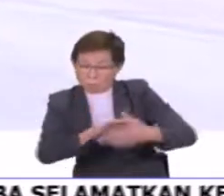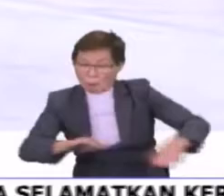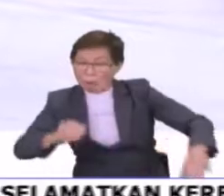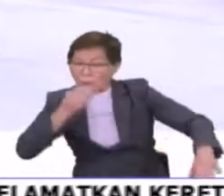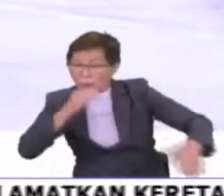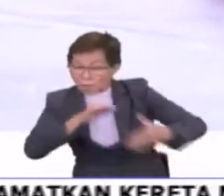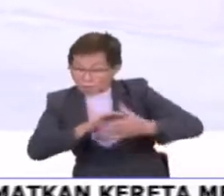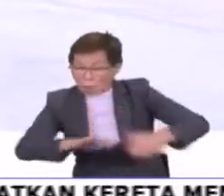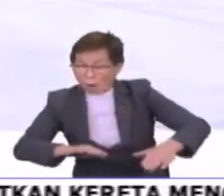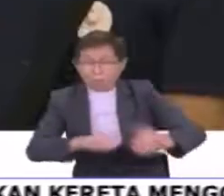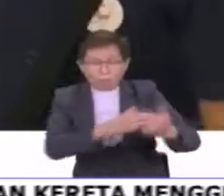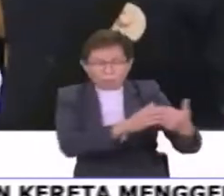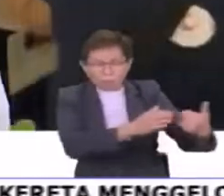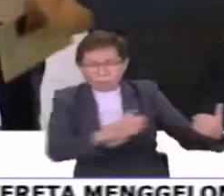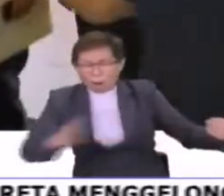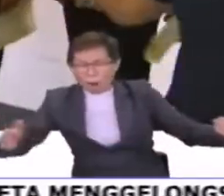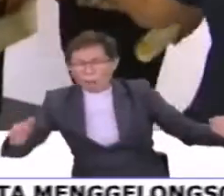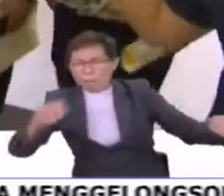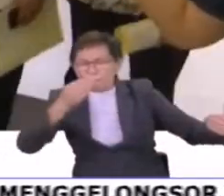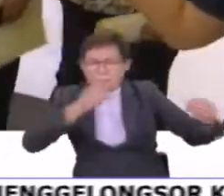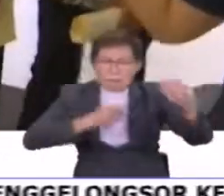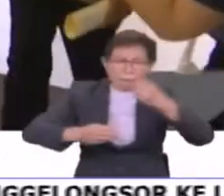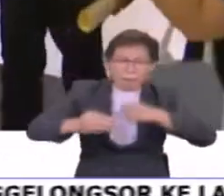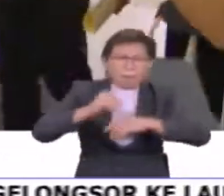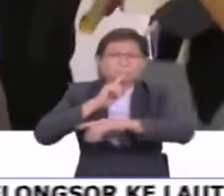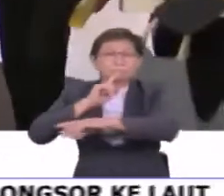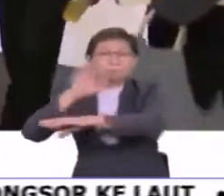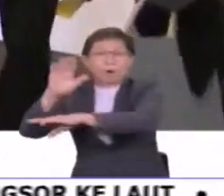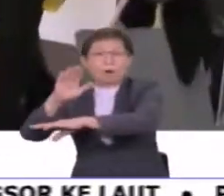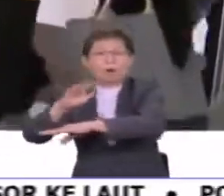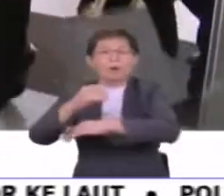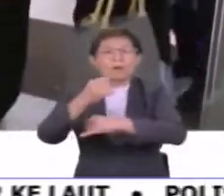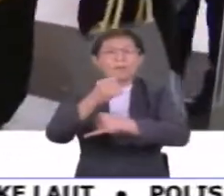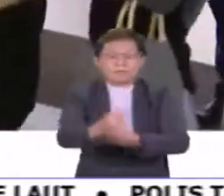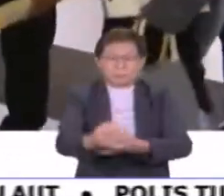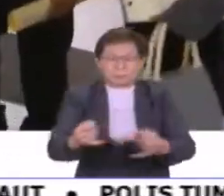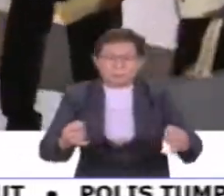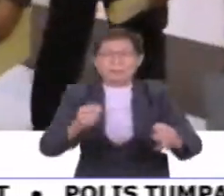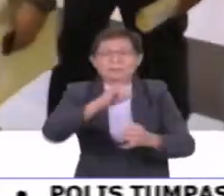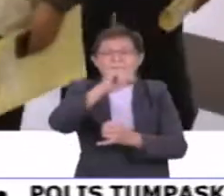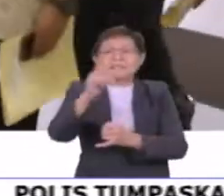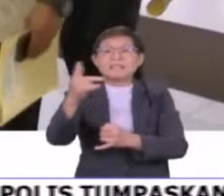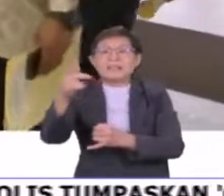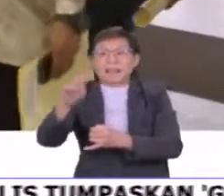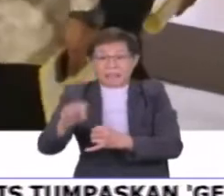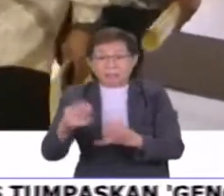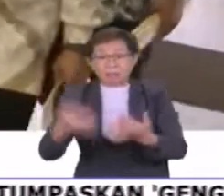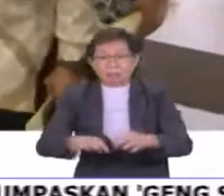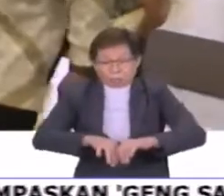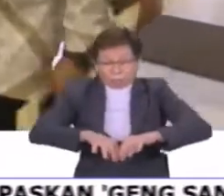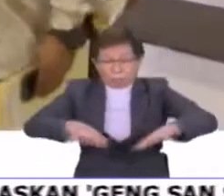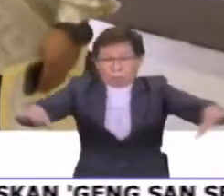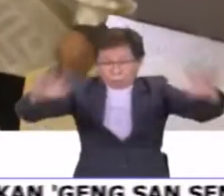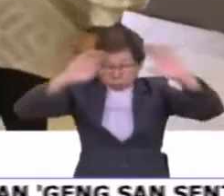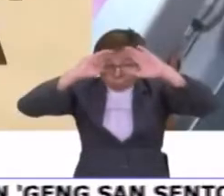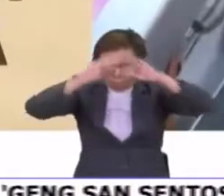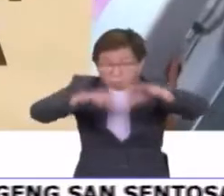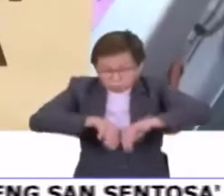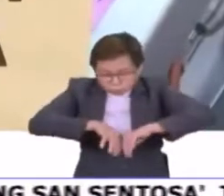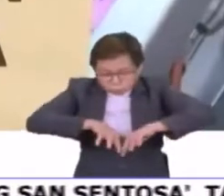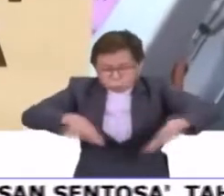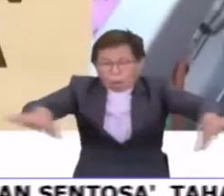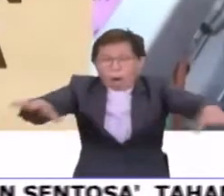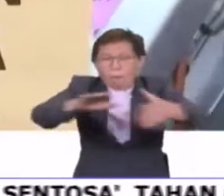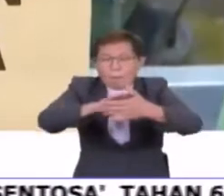keselamatan makanan di sepanjang rantaian makanan terjamin, Jabatan Kesihatan Negeri JKN telah memperluas skop kawalan